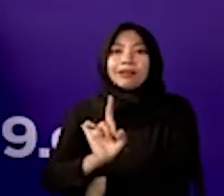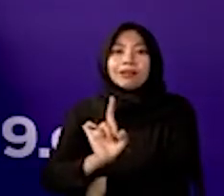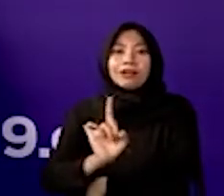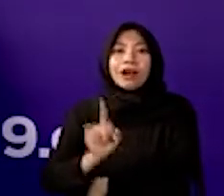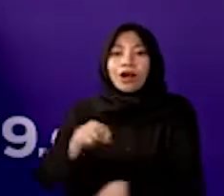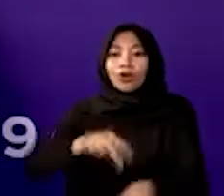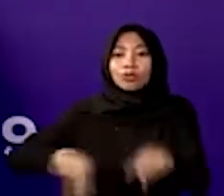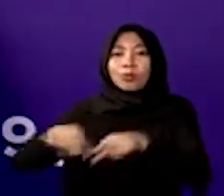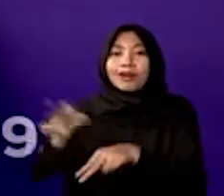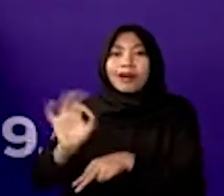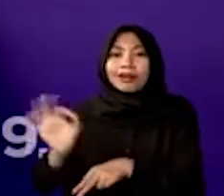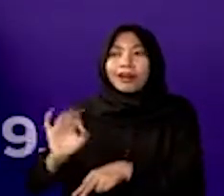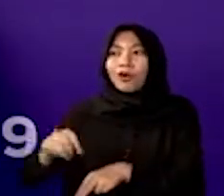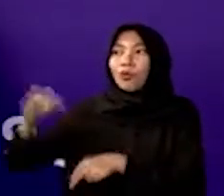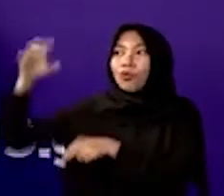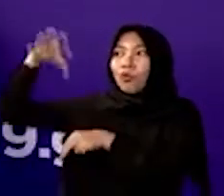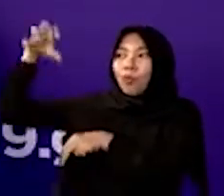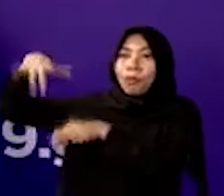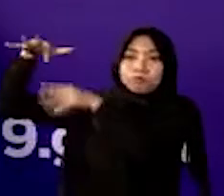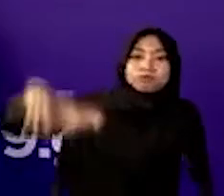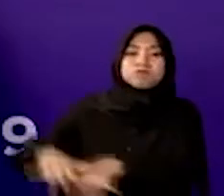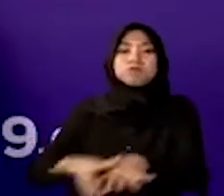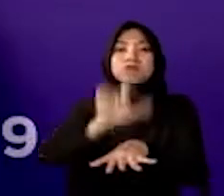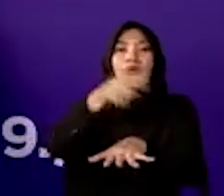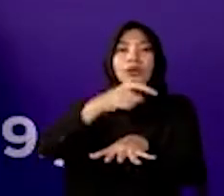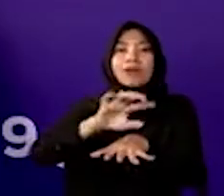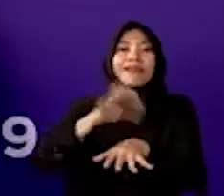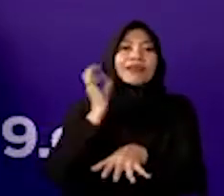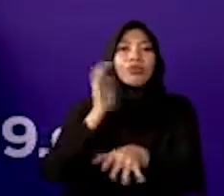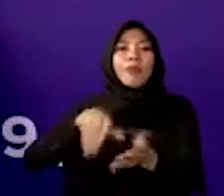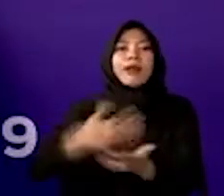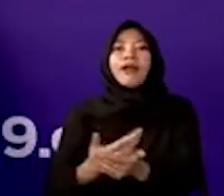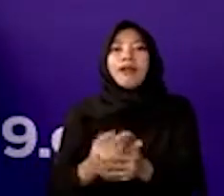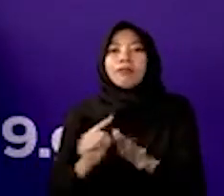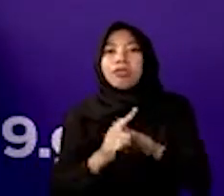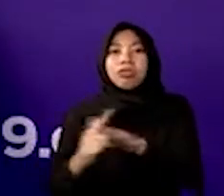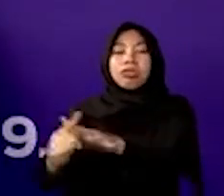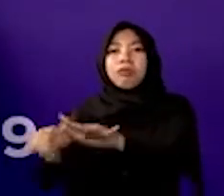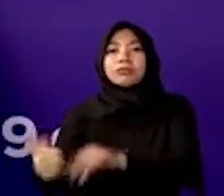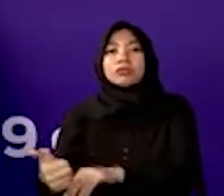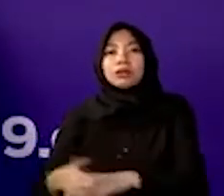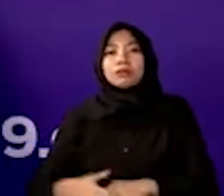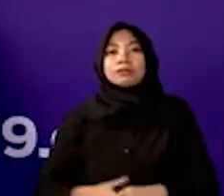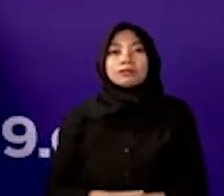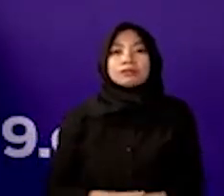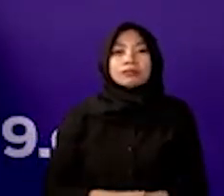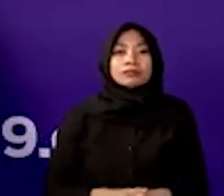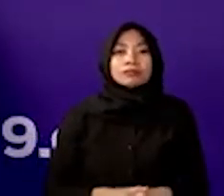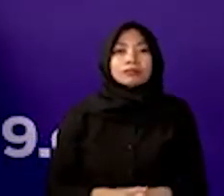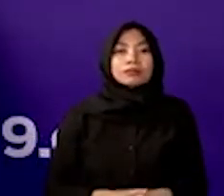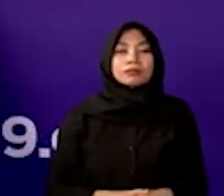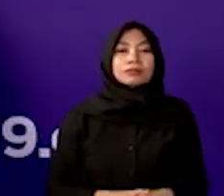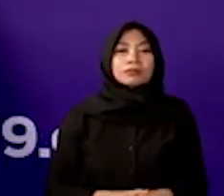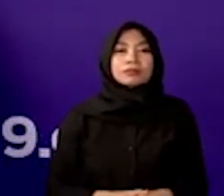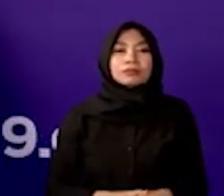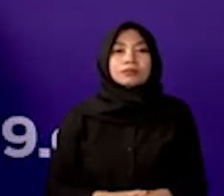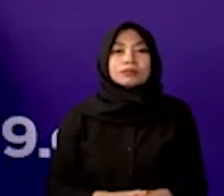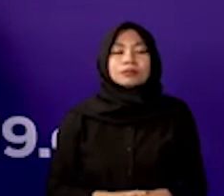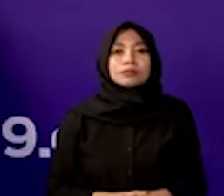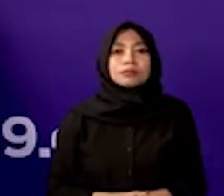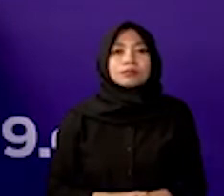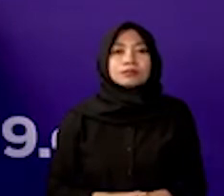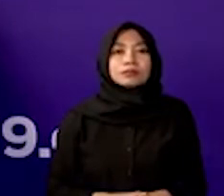tiba-tiba ada hujan lantas terjadi banjir bandang bisa mengakibatkan kerugian atau korban jiwa